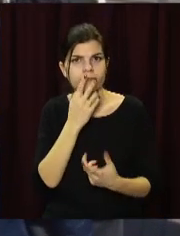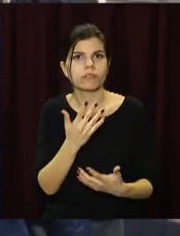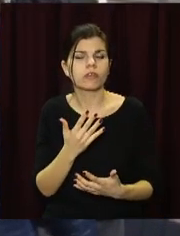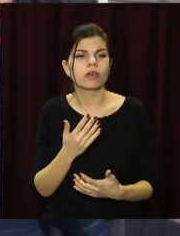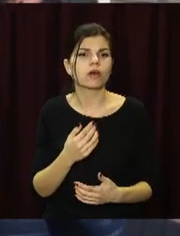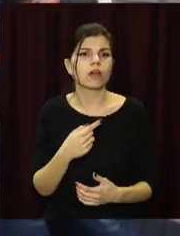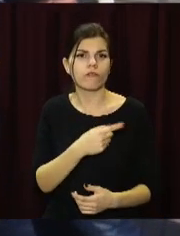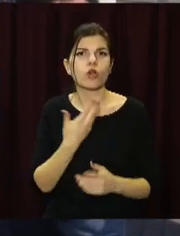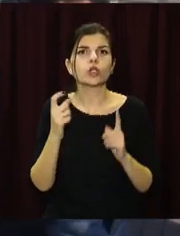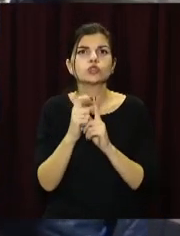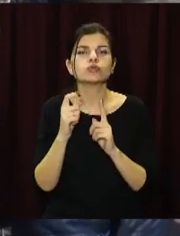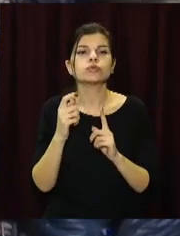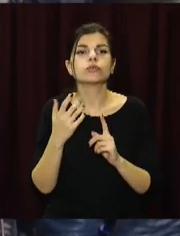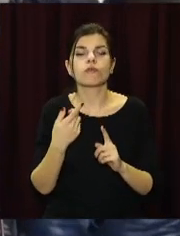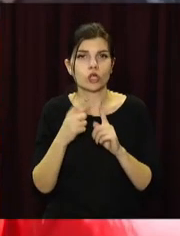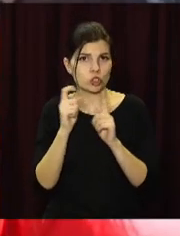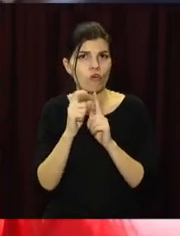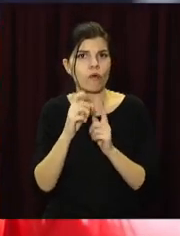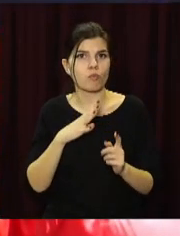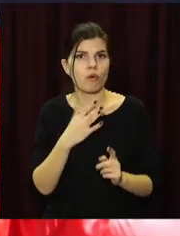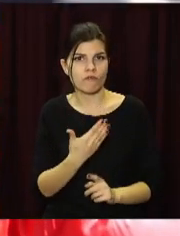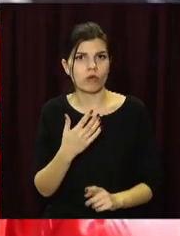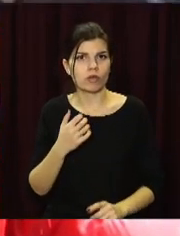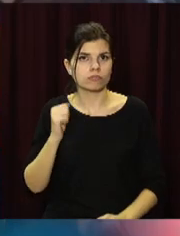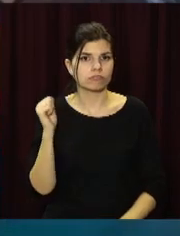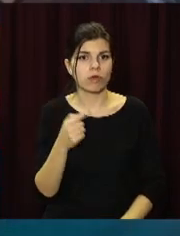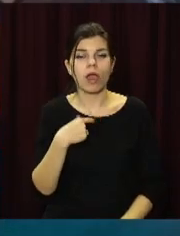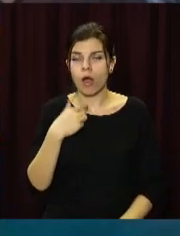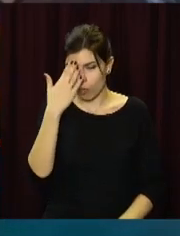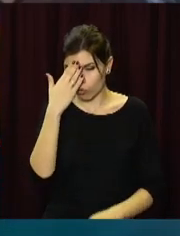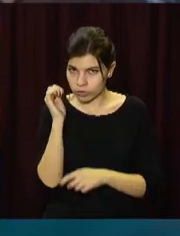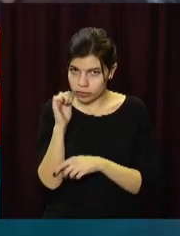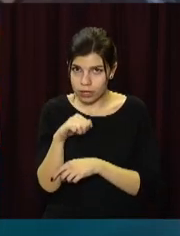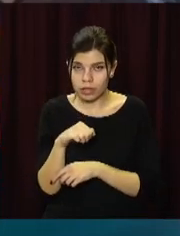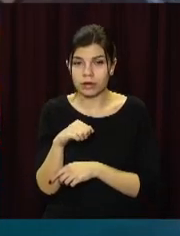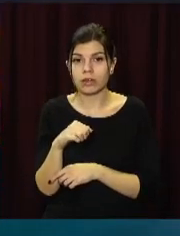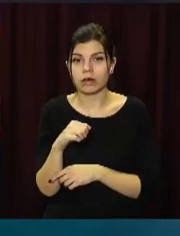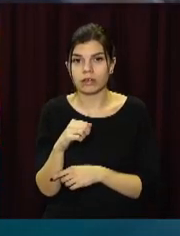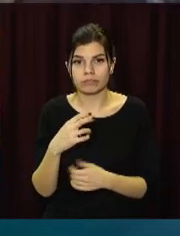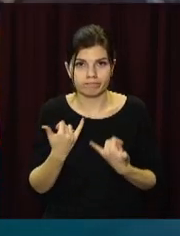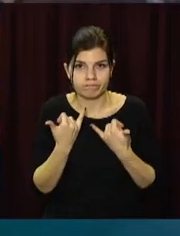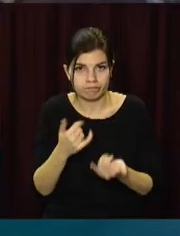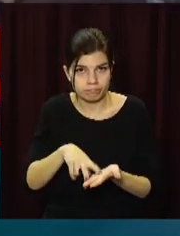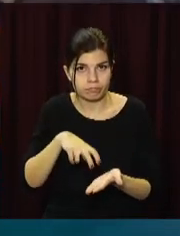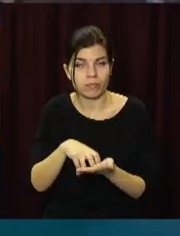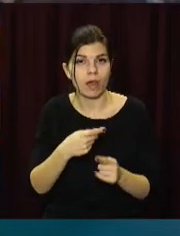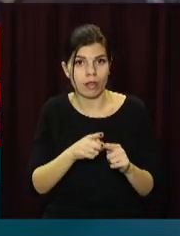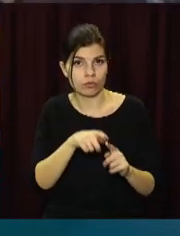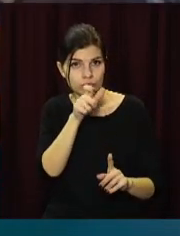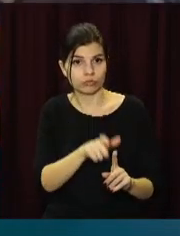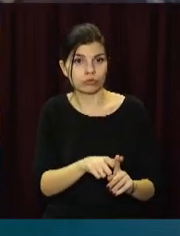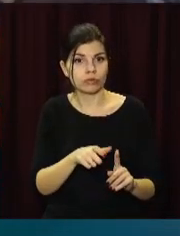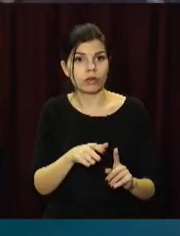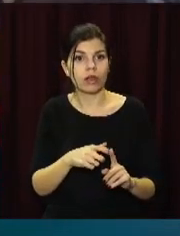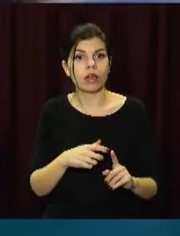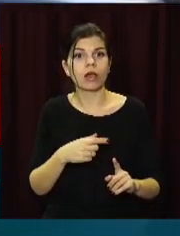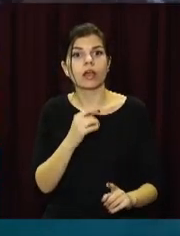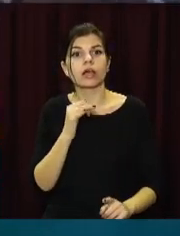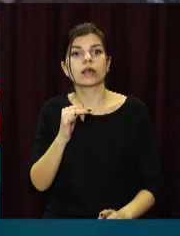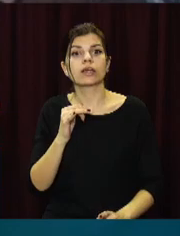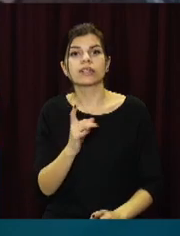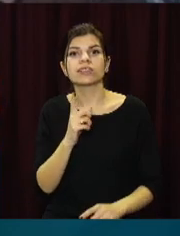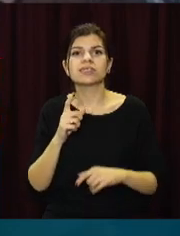його зброя була це слово. Схиляю голову перед цією людиною, яка із скріпацтва,